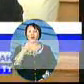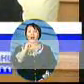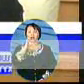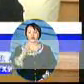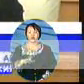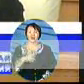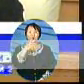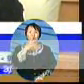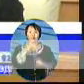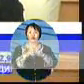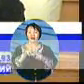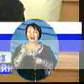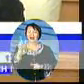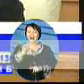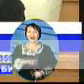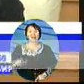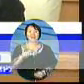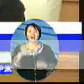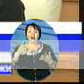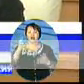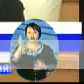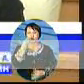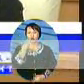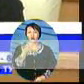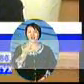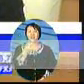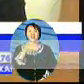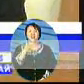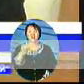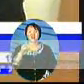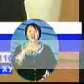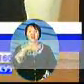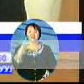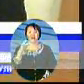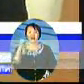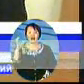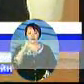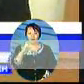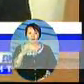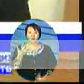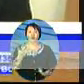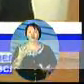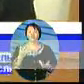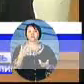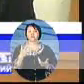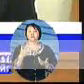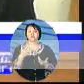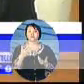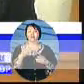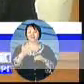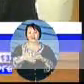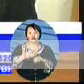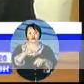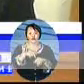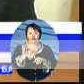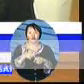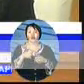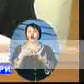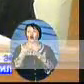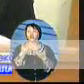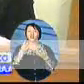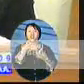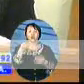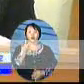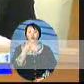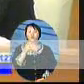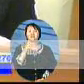тотхыг хориглосон бэ гэхээр бүх төрлийн нийтийн тээврийн хэрэгсэлд хориглосон байгаа. Олон нийтийн үзүр үйлчилгээний газарт хориглосон байгаа. За